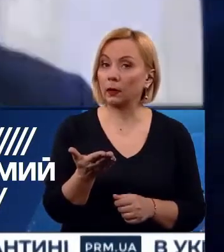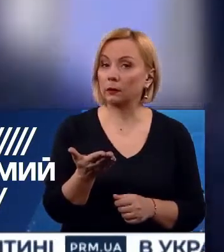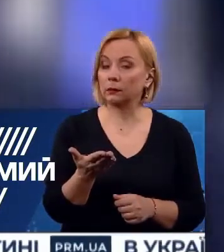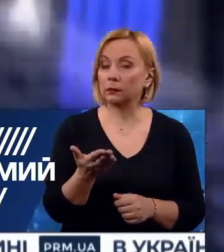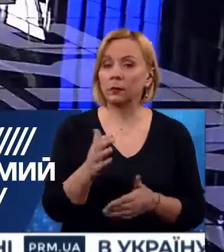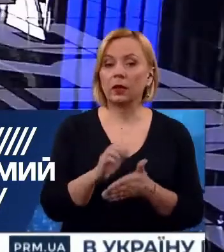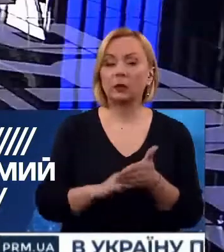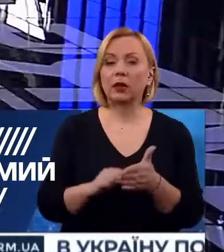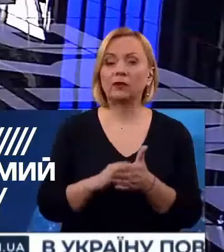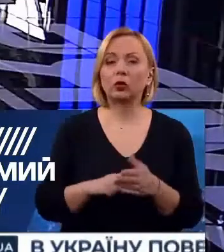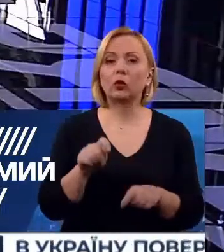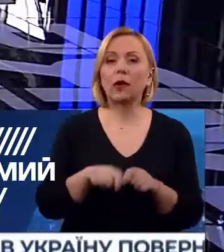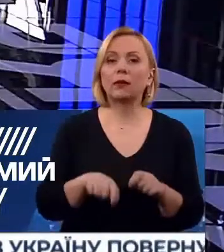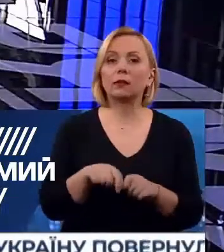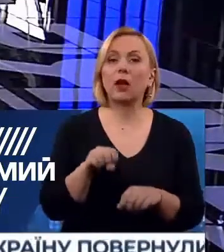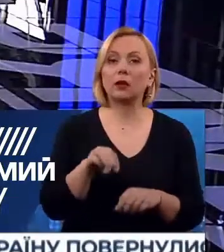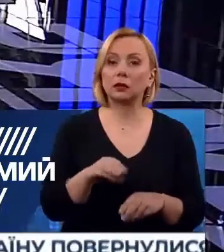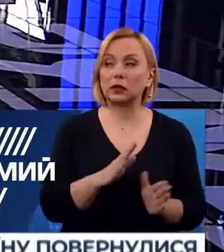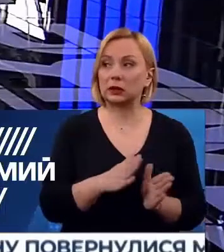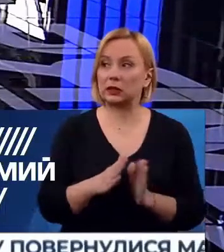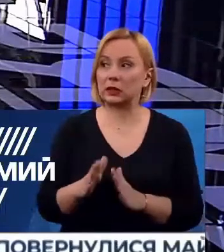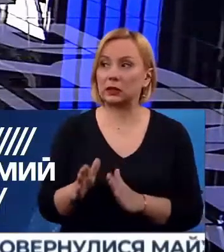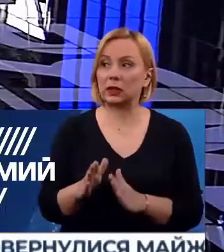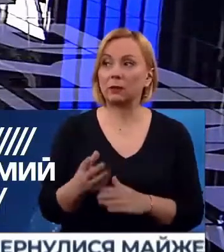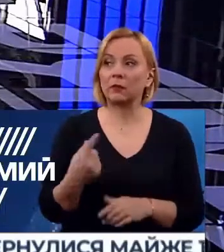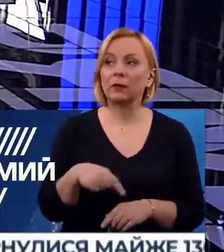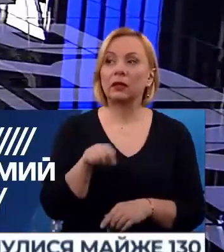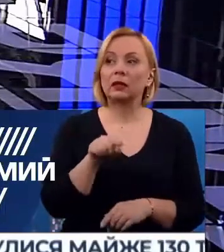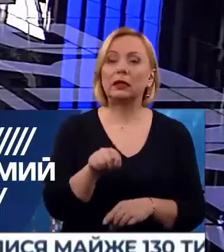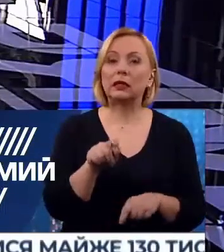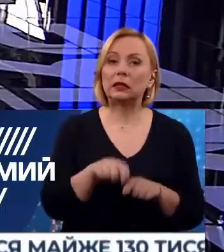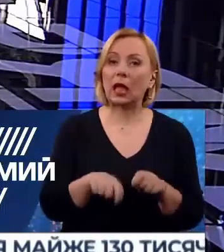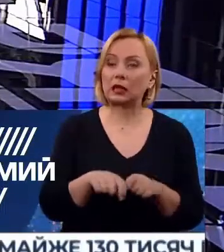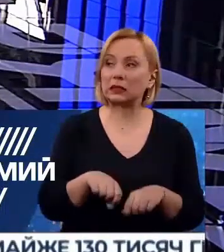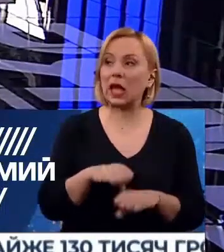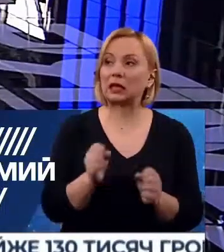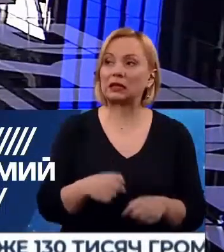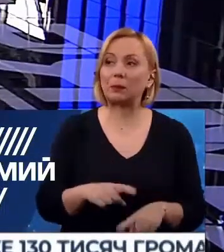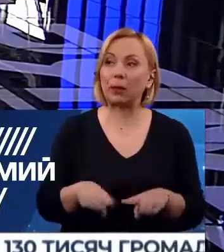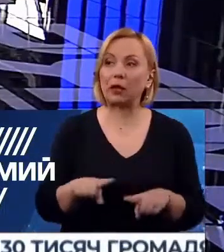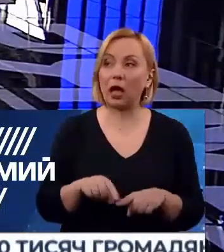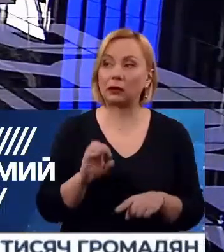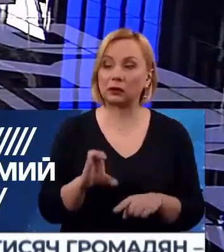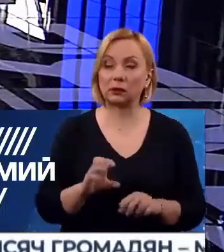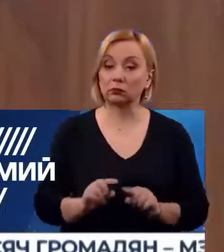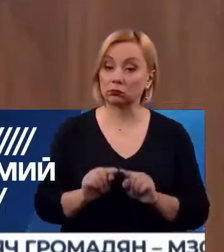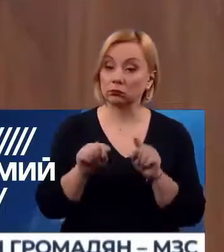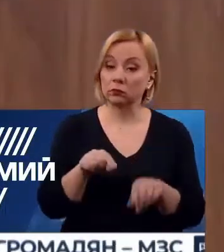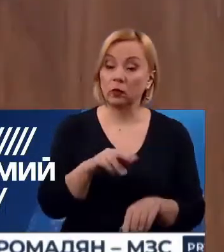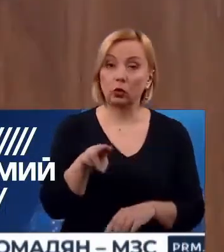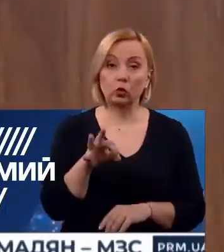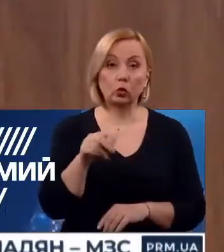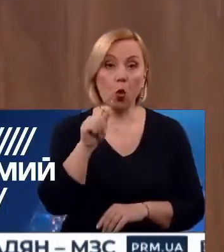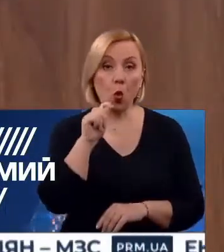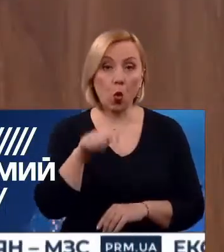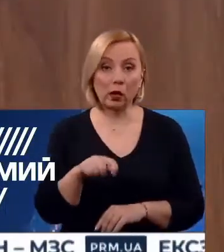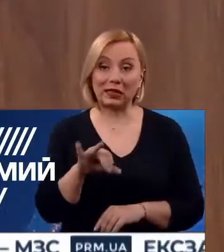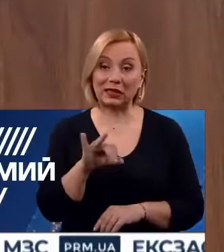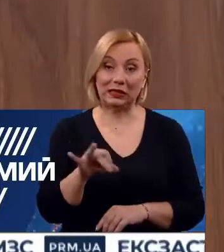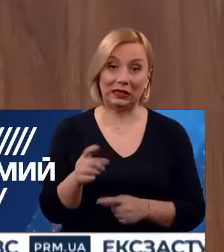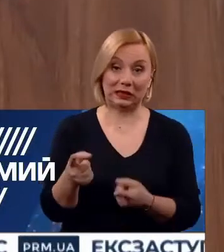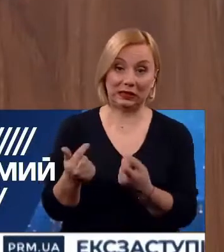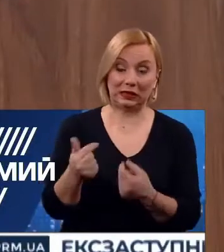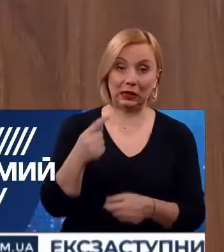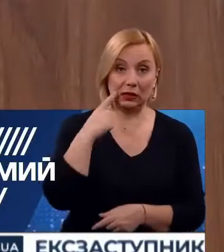по-перше, з приводу тест-систем, да, є вже певна інформація, що ті самі тест-системи, експрес-тест-системи, які надійшли до України з Китаю, вони